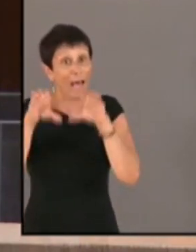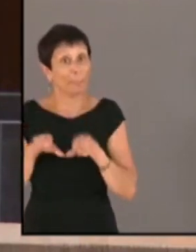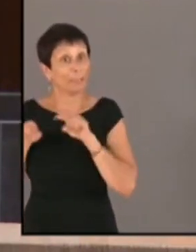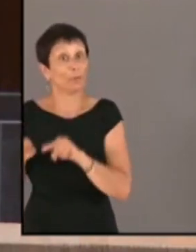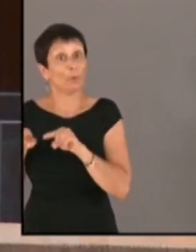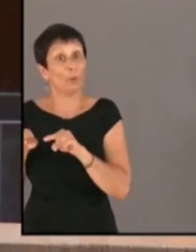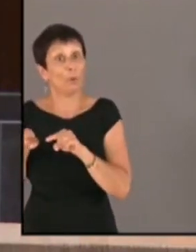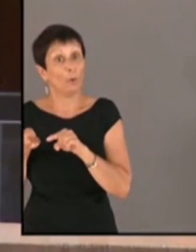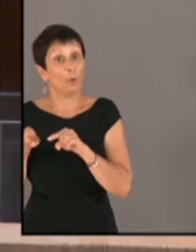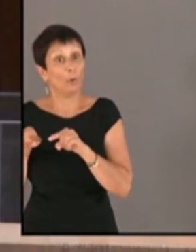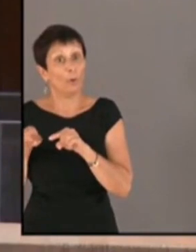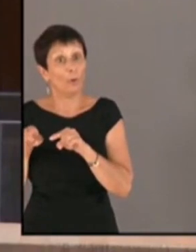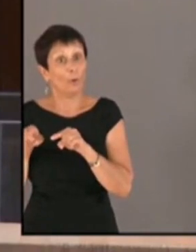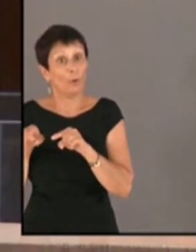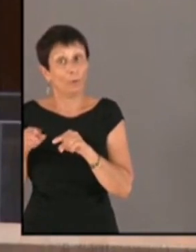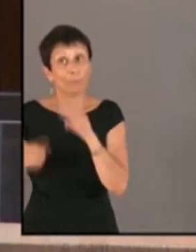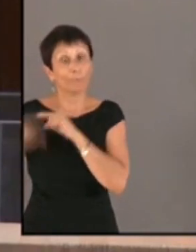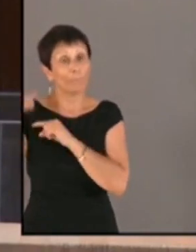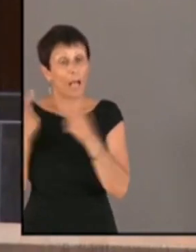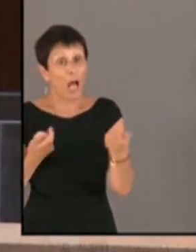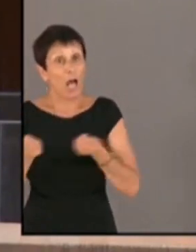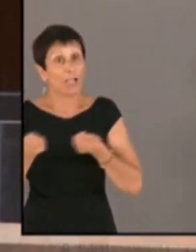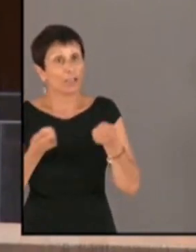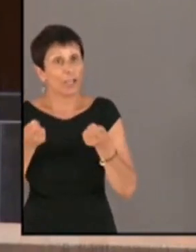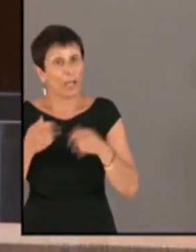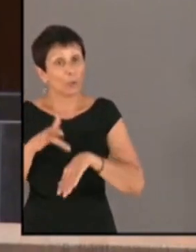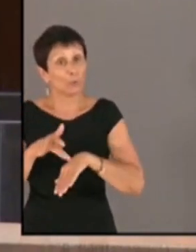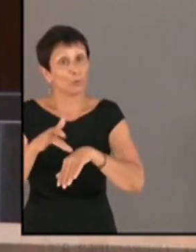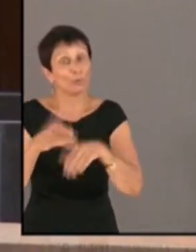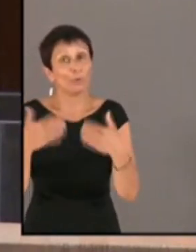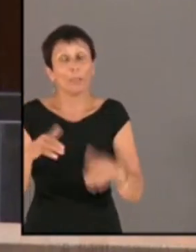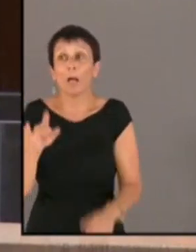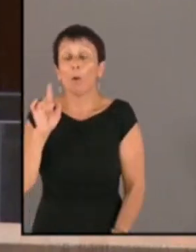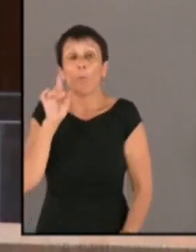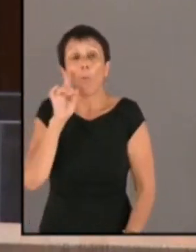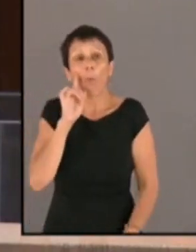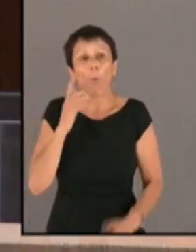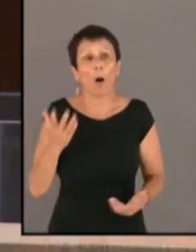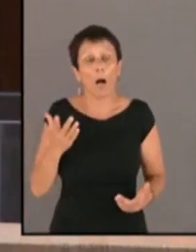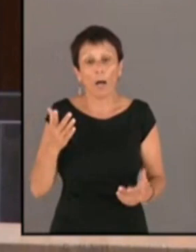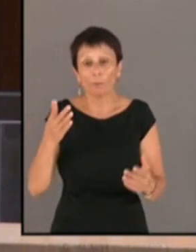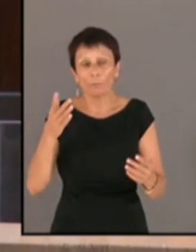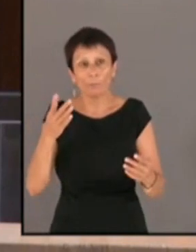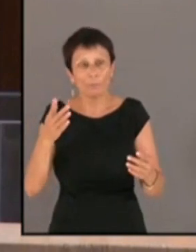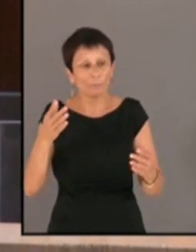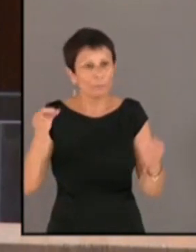administration que celle qui l'a gérée jusqu'alors. Donc je ne comprends pas pourquoi,